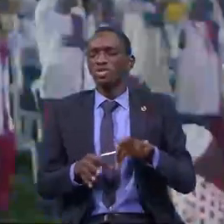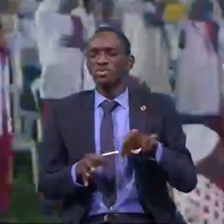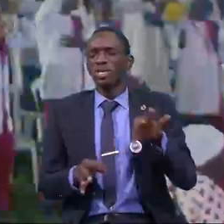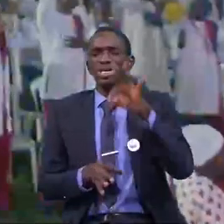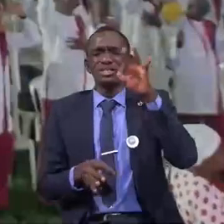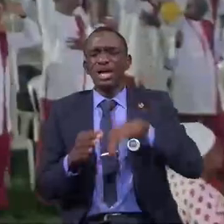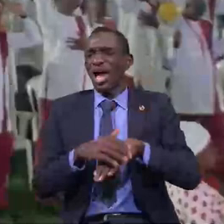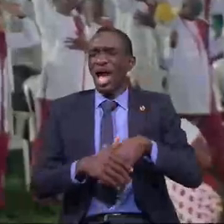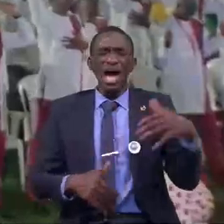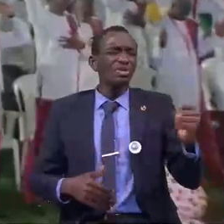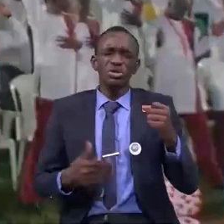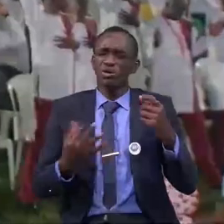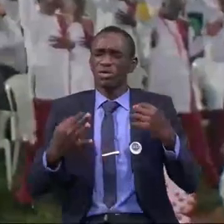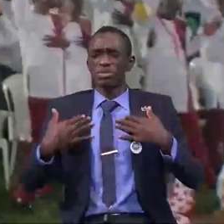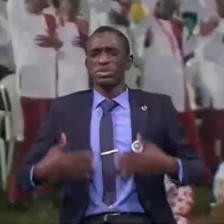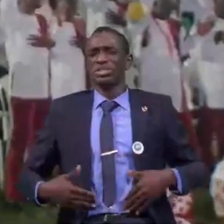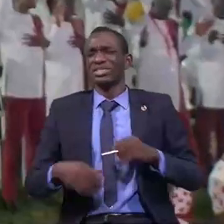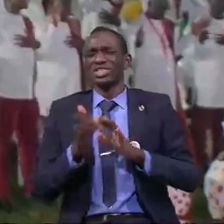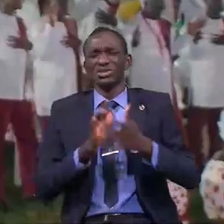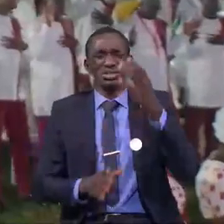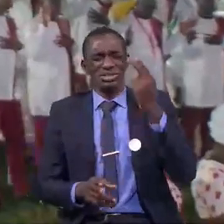Mauvais esprit sort de leur corps.